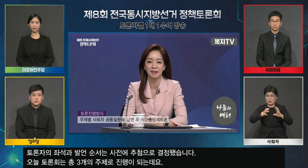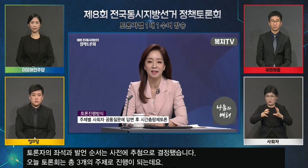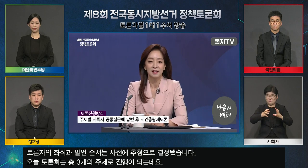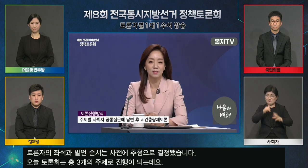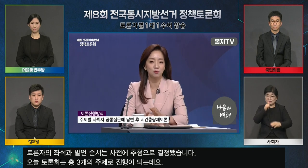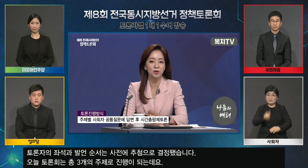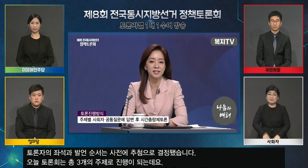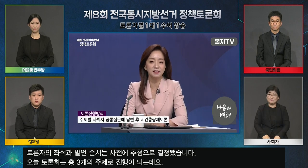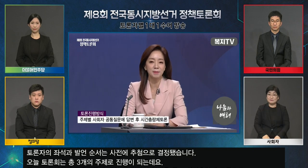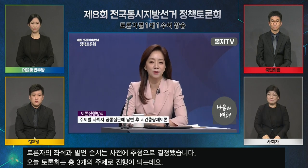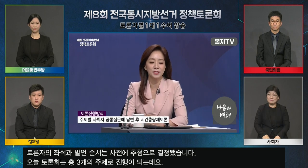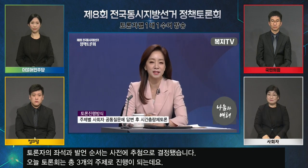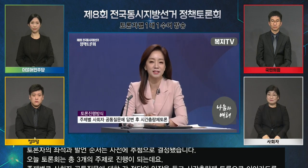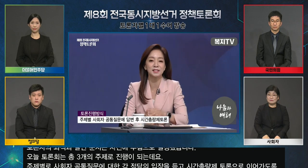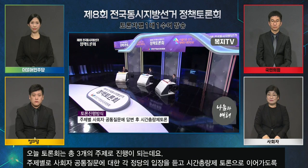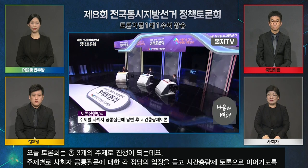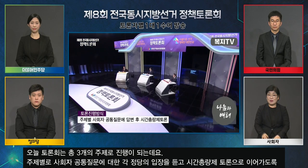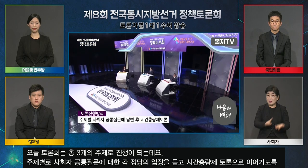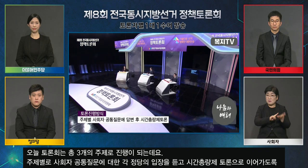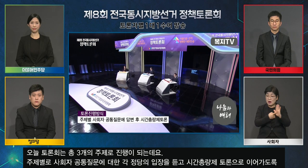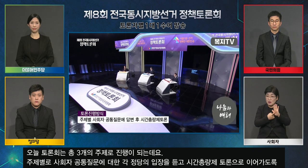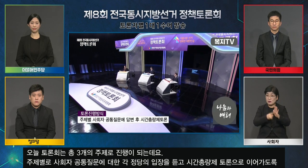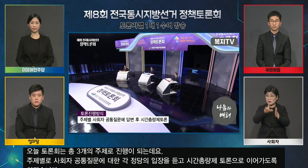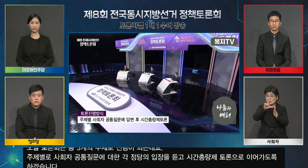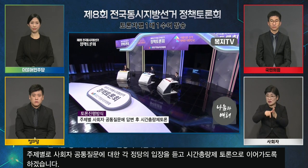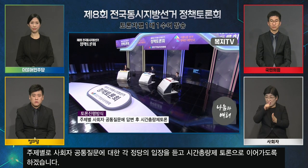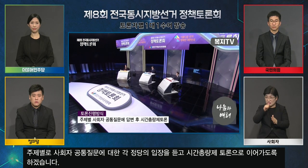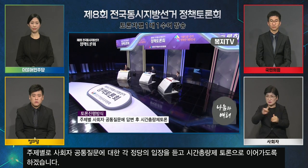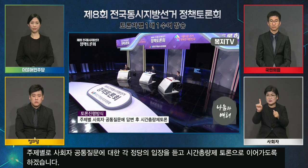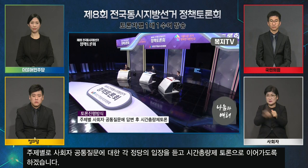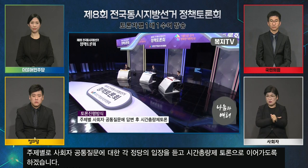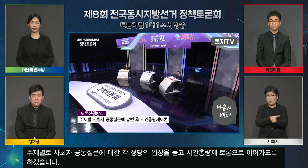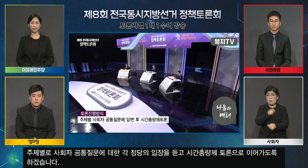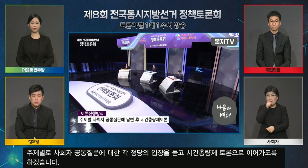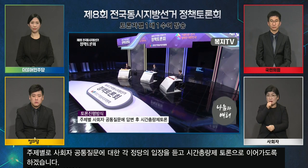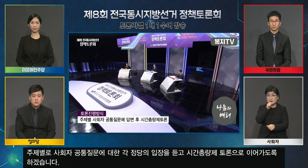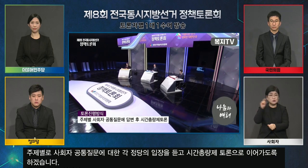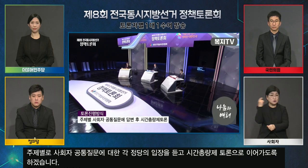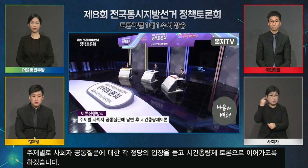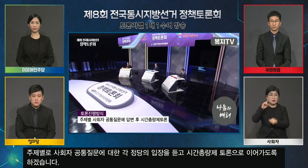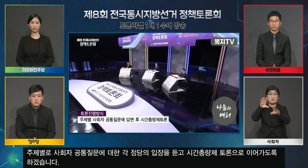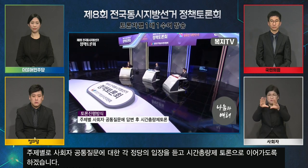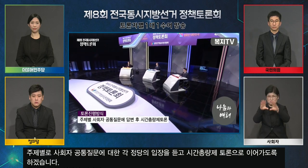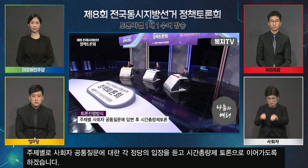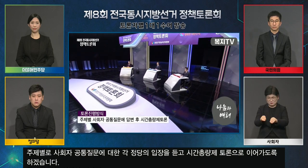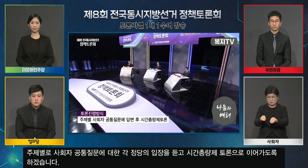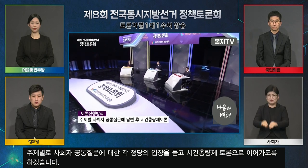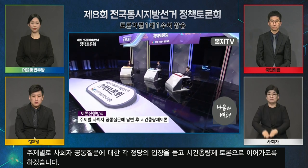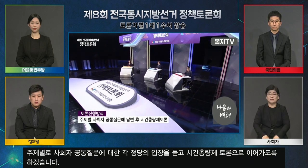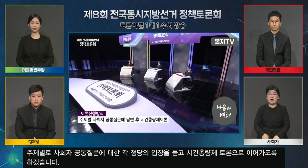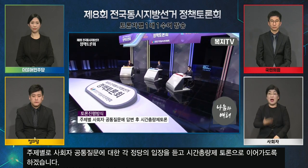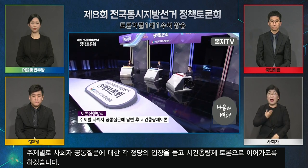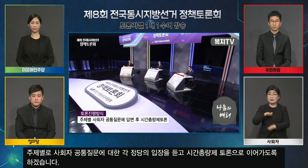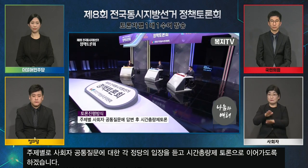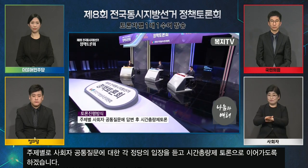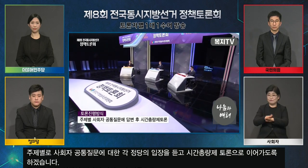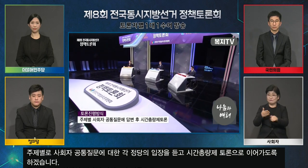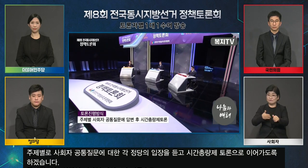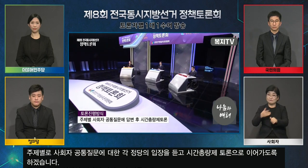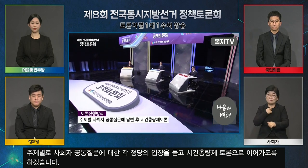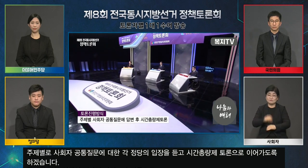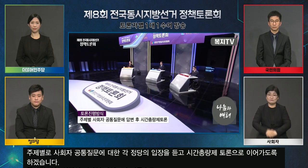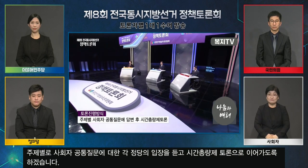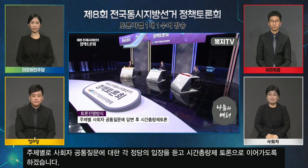하겠습니다. 주어진 발언 시간이 지나면 마이크가 자동으로 음소거되는 점 유념해 주시기 바랍니다.